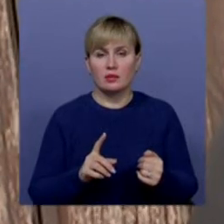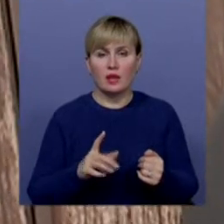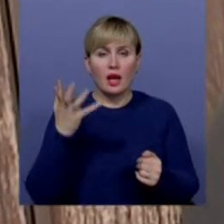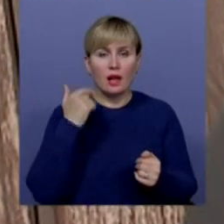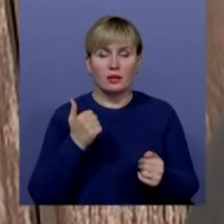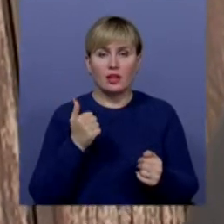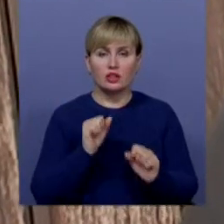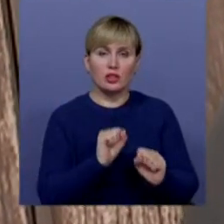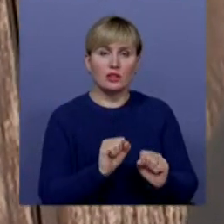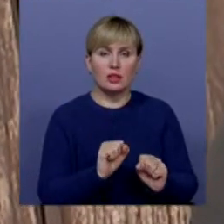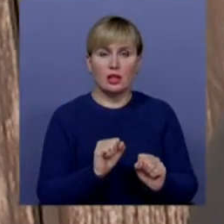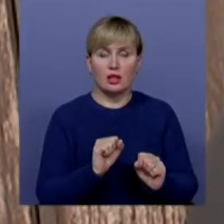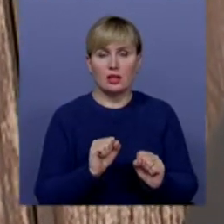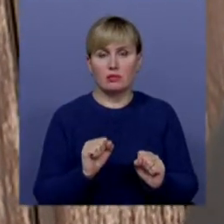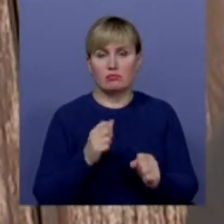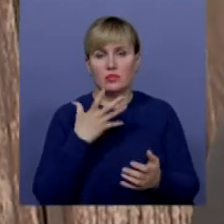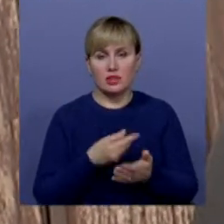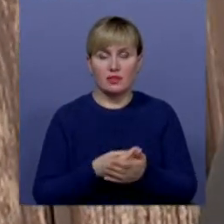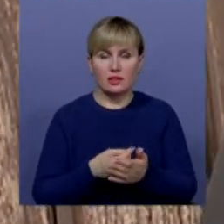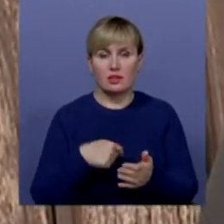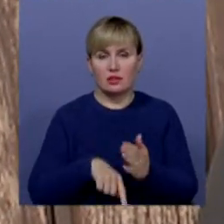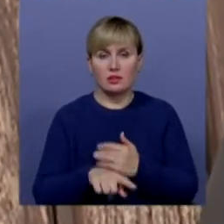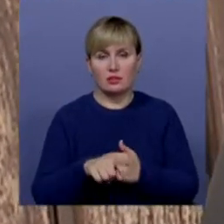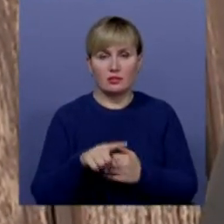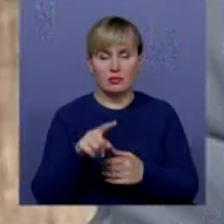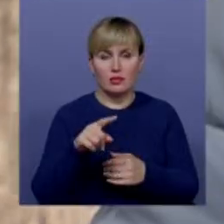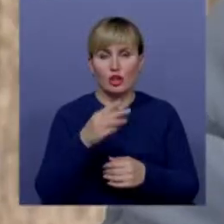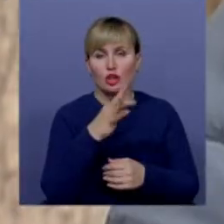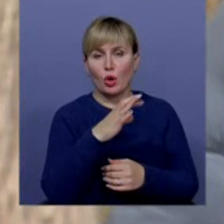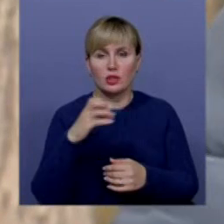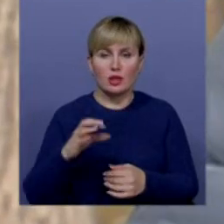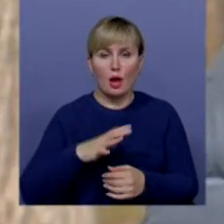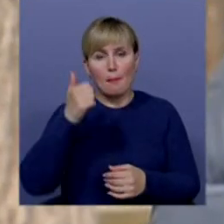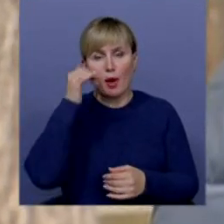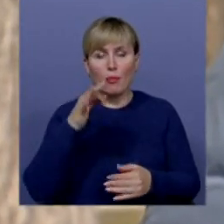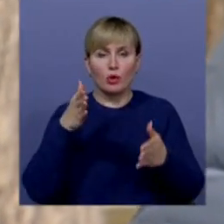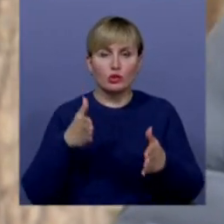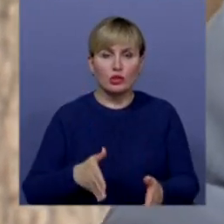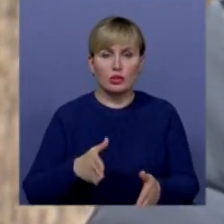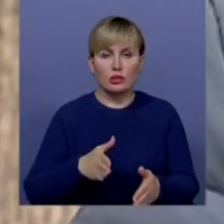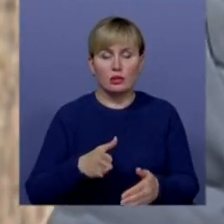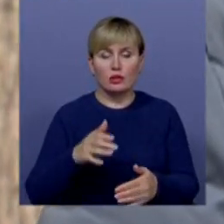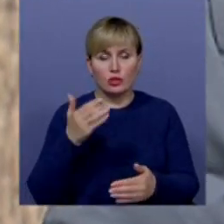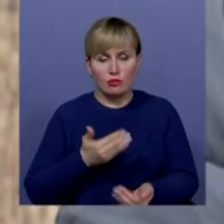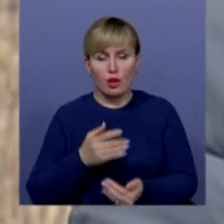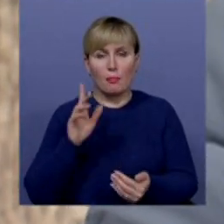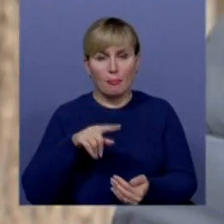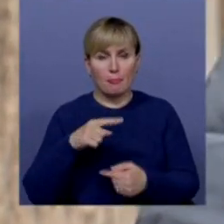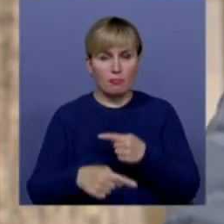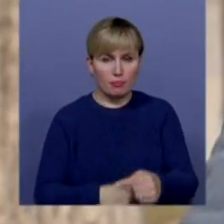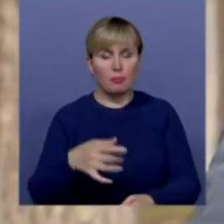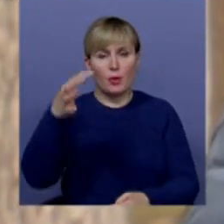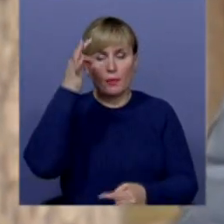когда они защищали подступы, там, если не ошибаюсь, к Волоколамскому шоссе. Память о человеке жива, пока о нем помнят потомки.